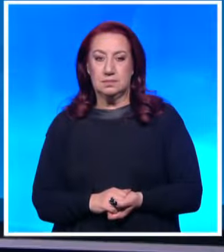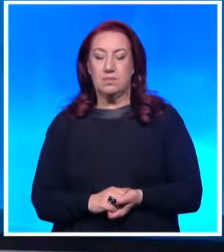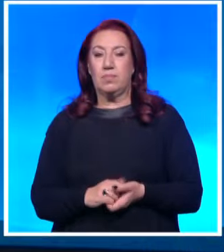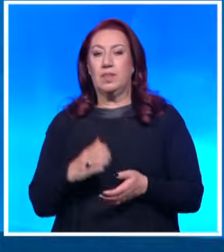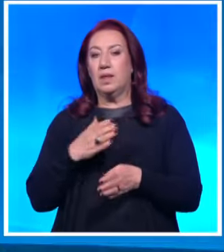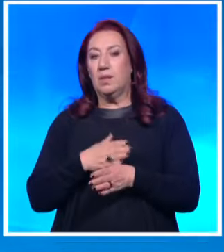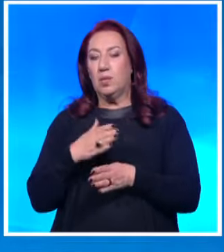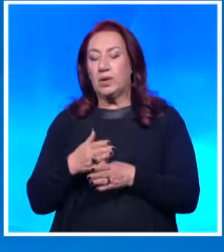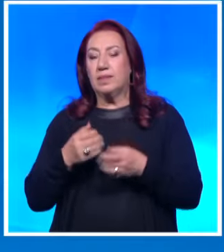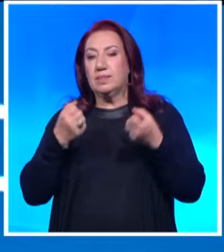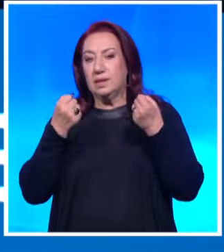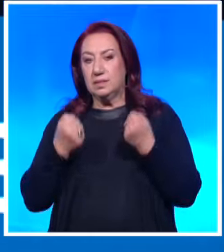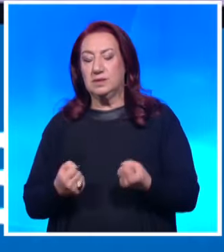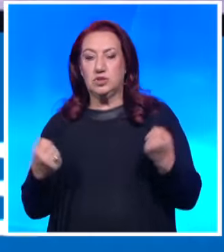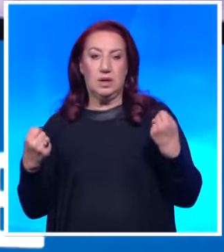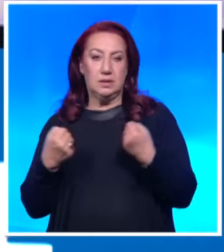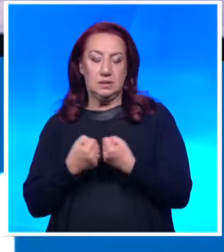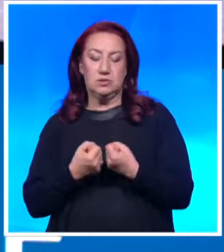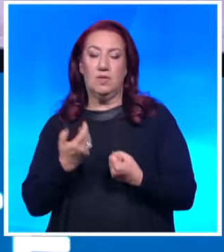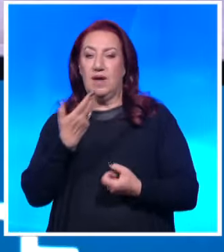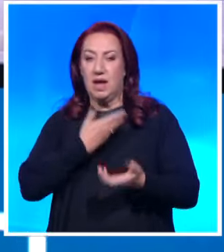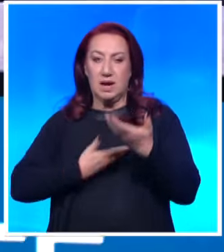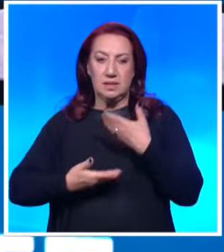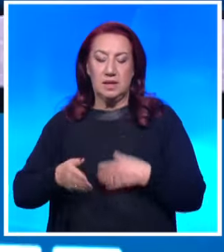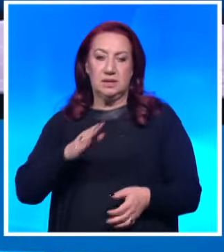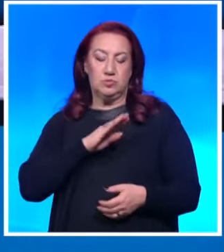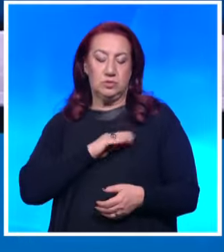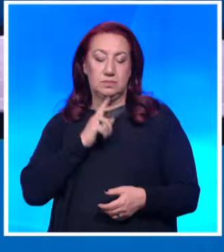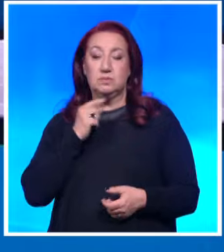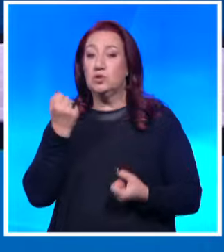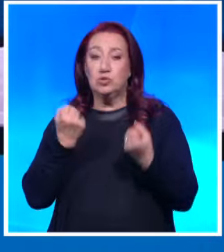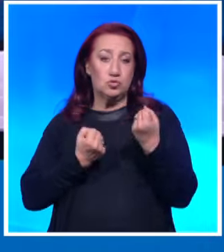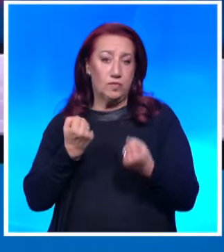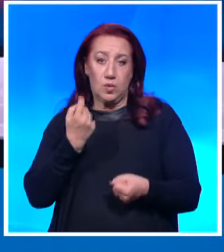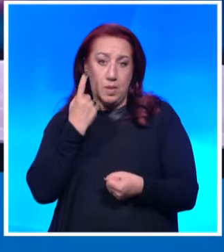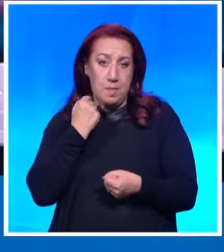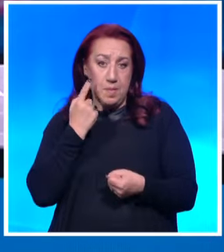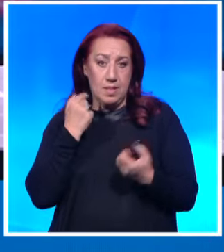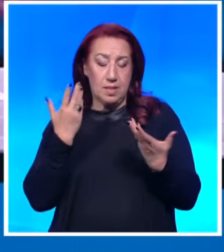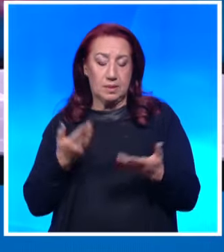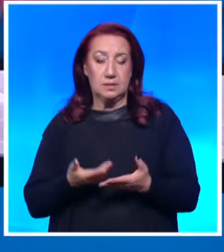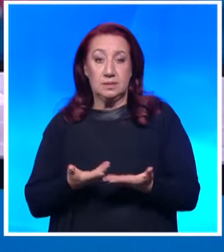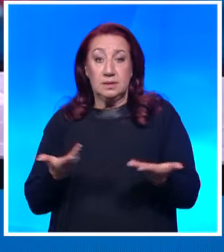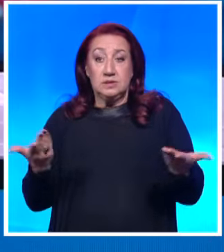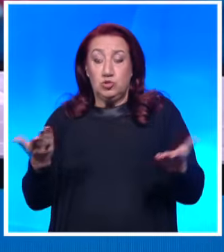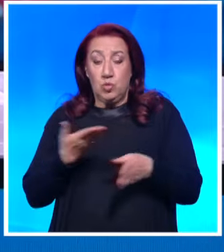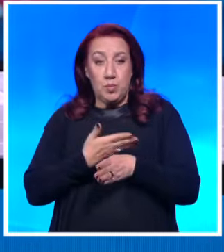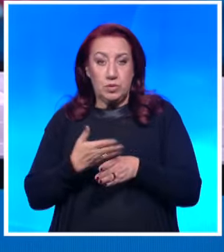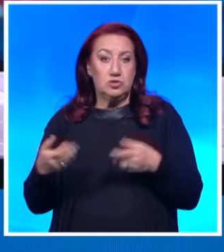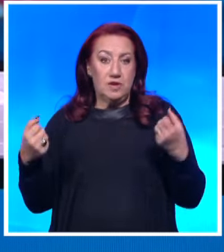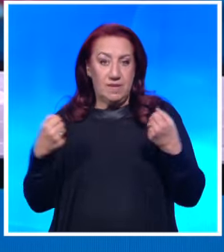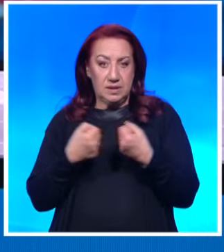Поредна тежка катастрофа с ранени и загинали. Зад волана отново е бил млад шофьор. Защо войната по пътищата не спира? Отговорите търсим с главен